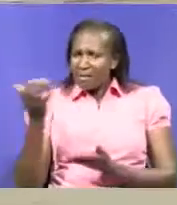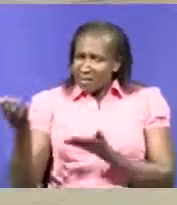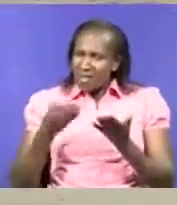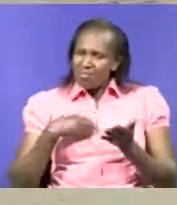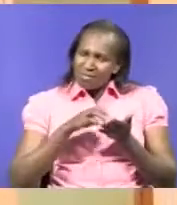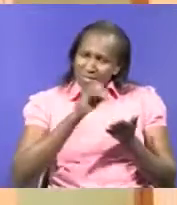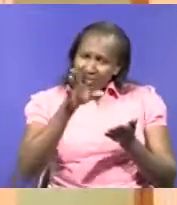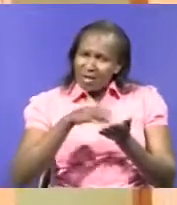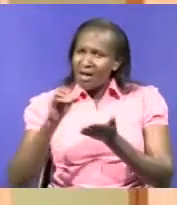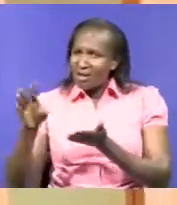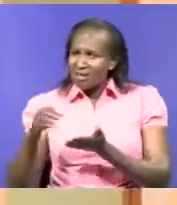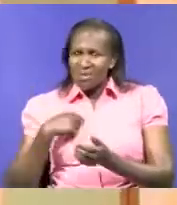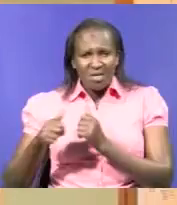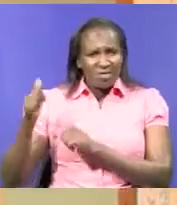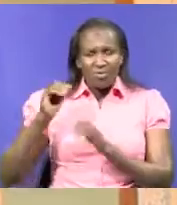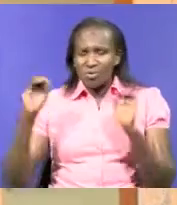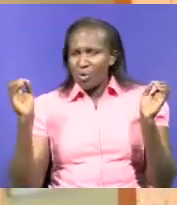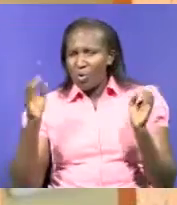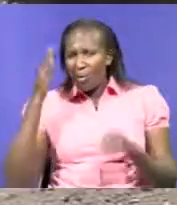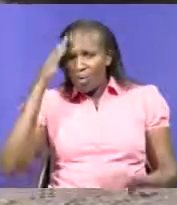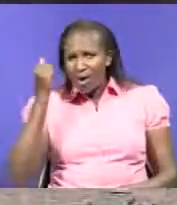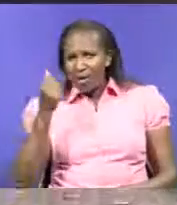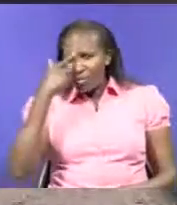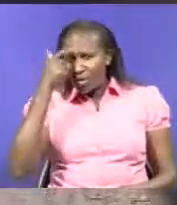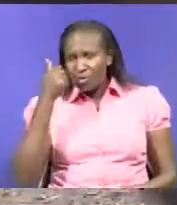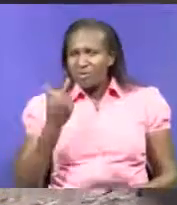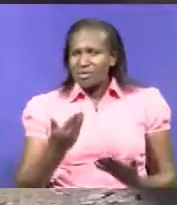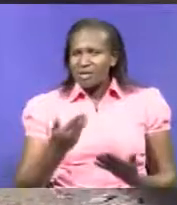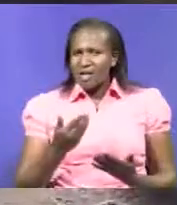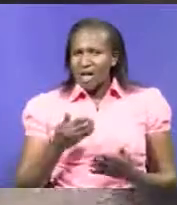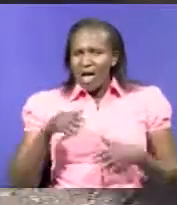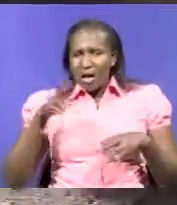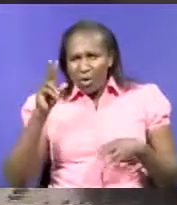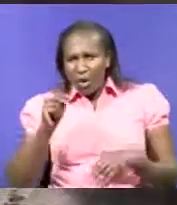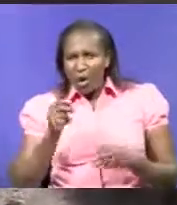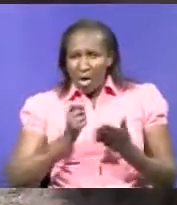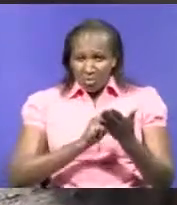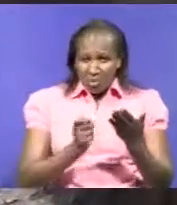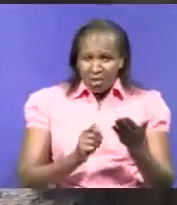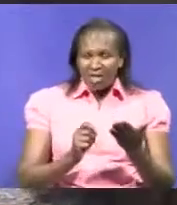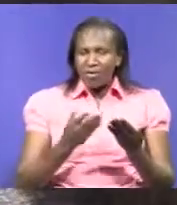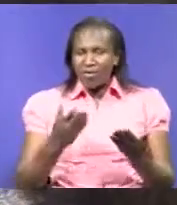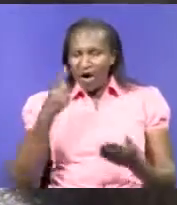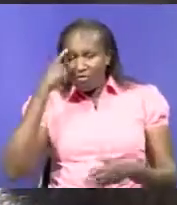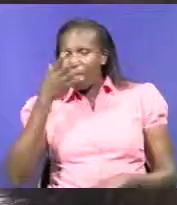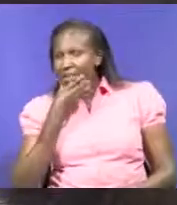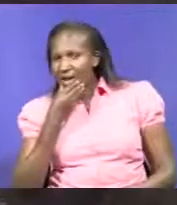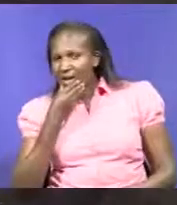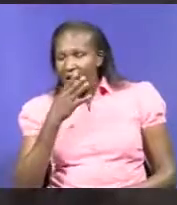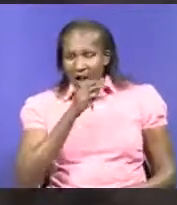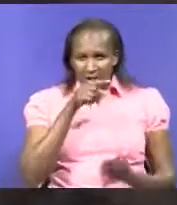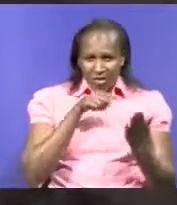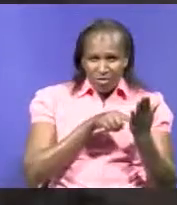supply. Sikatai kwa sababu hakuna penye imeandikwa hii for men na